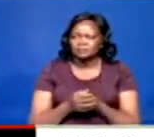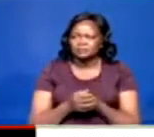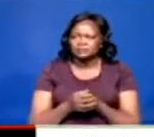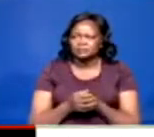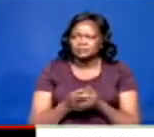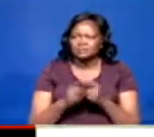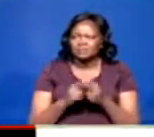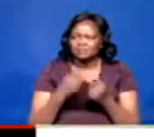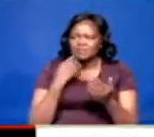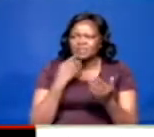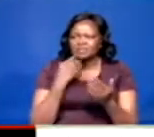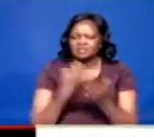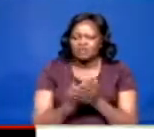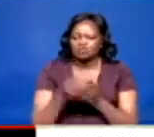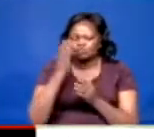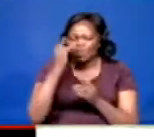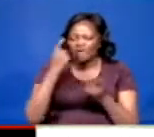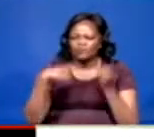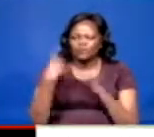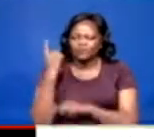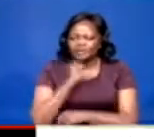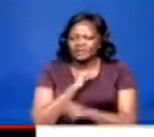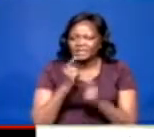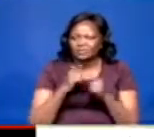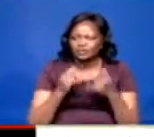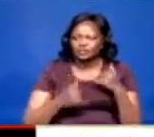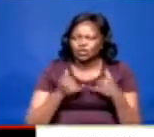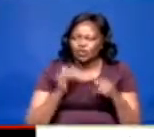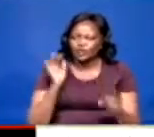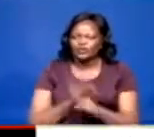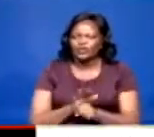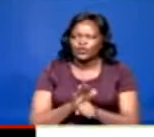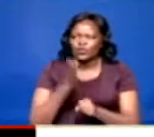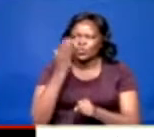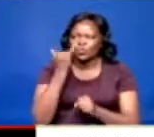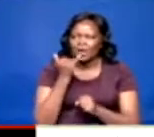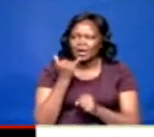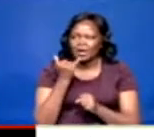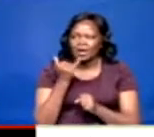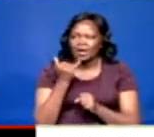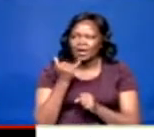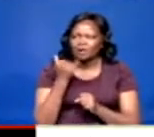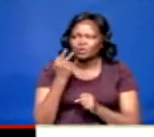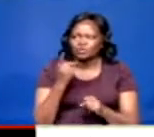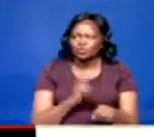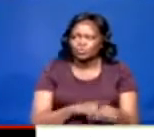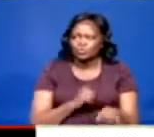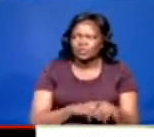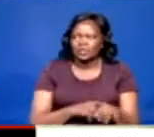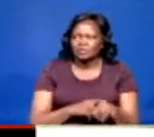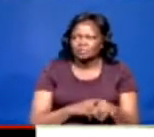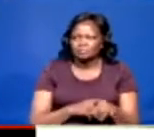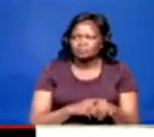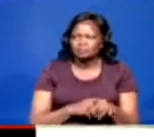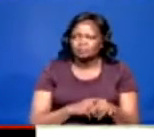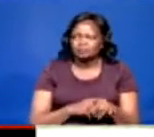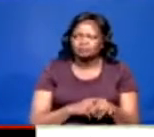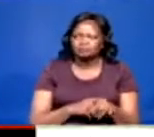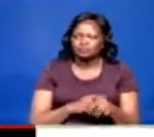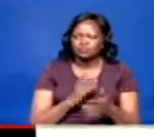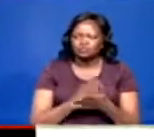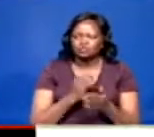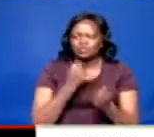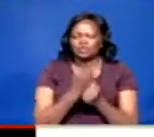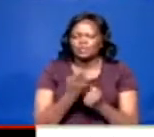nashukuru sana. Na pia nasikia raha sana kwa sababu hii ni mara mbili nikifanya hivi min league mbili. 2012